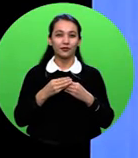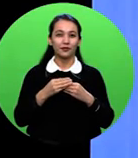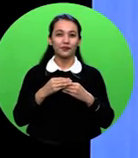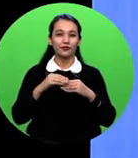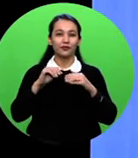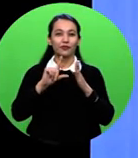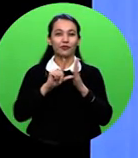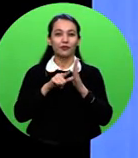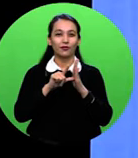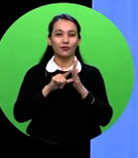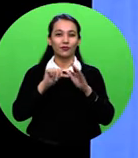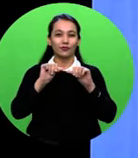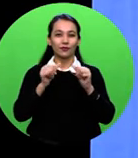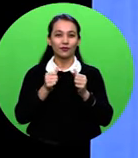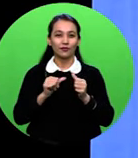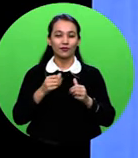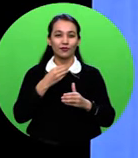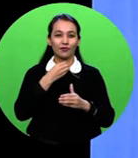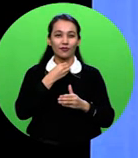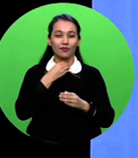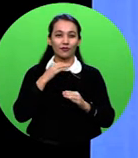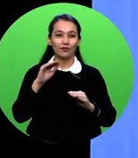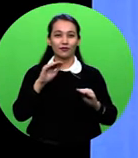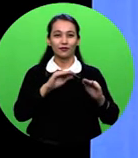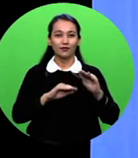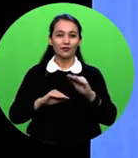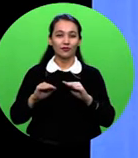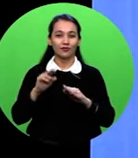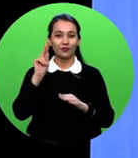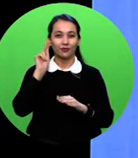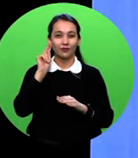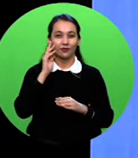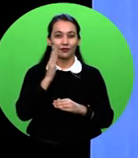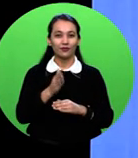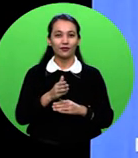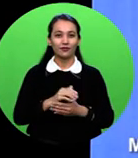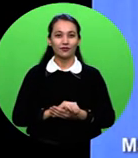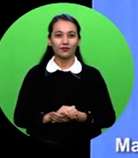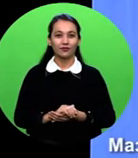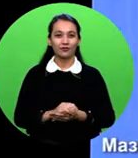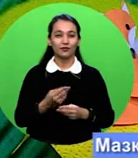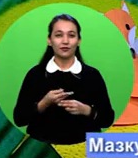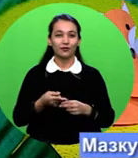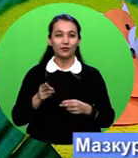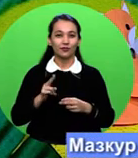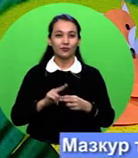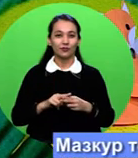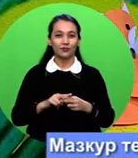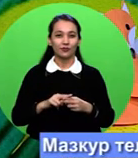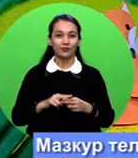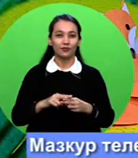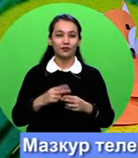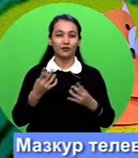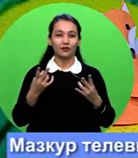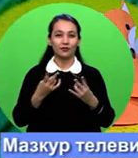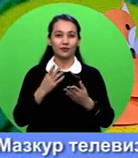biz geometrik shakllardan hayvonlar shaklini yasashni o'rganib chiqamiz. Buning uchun